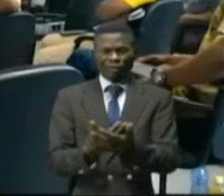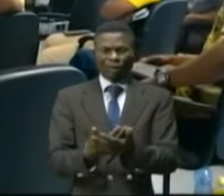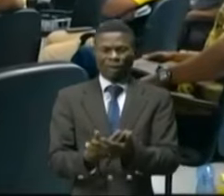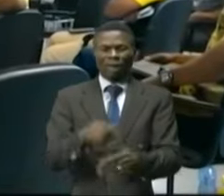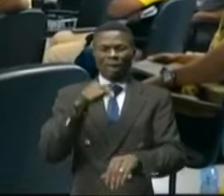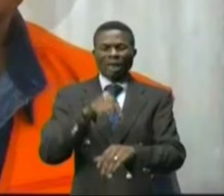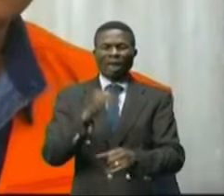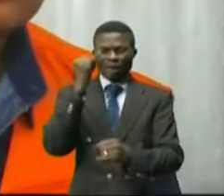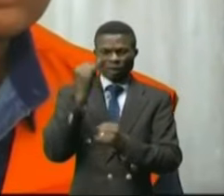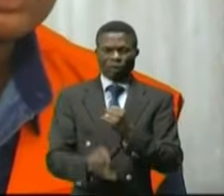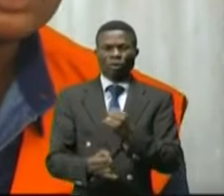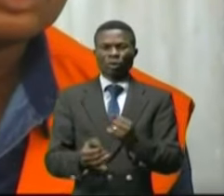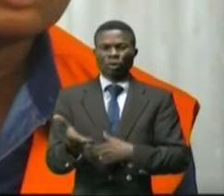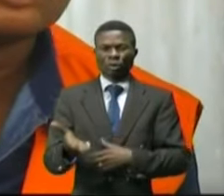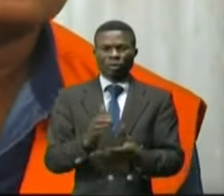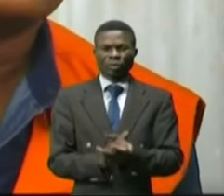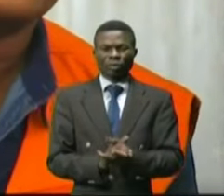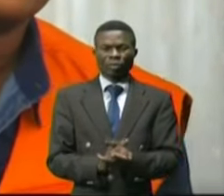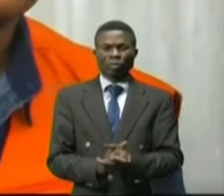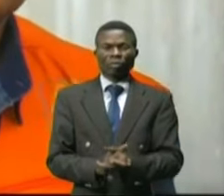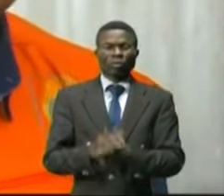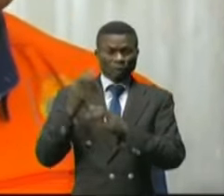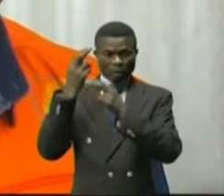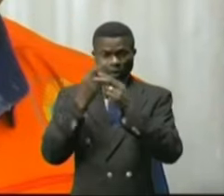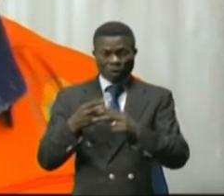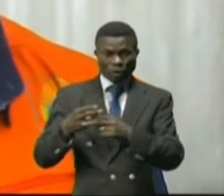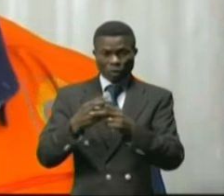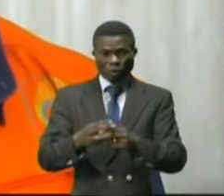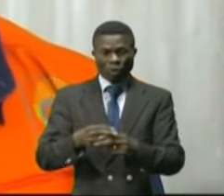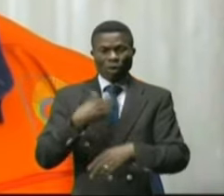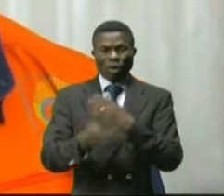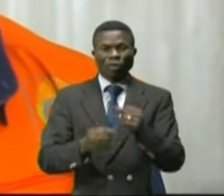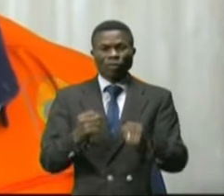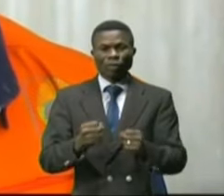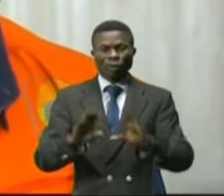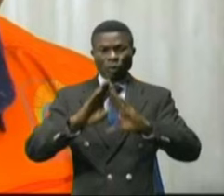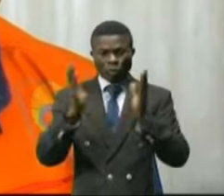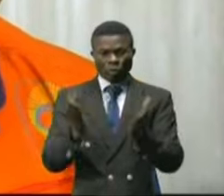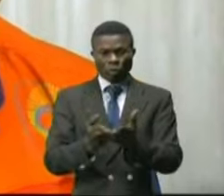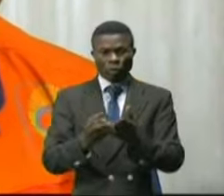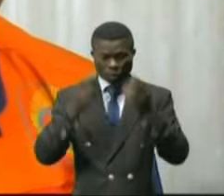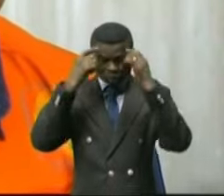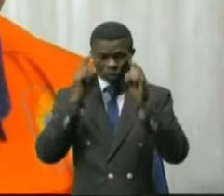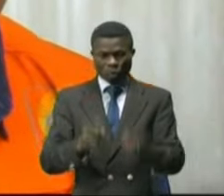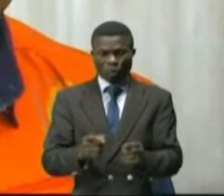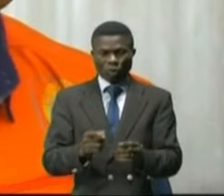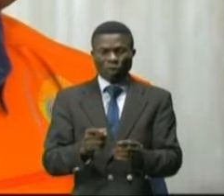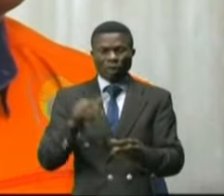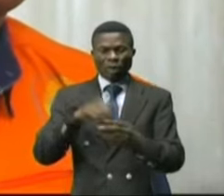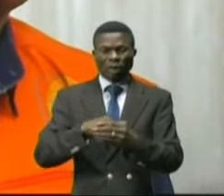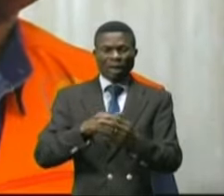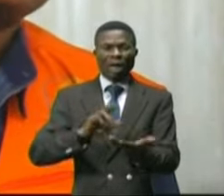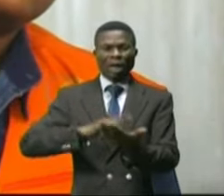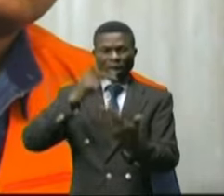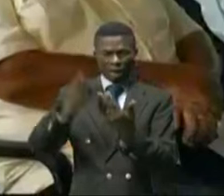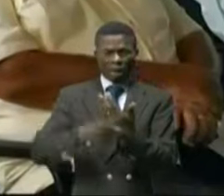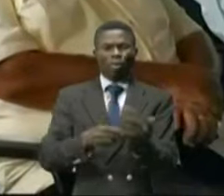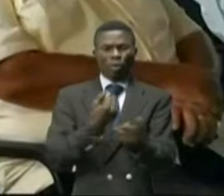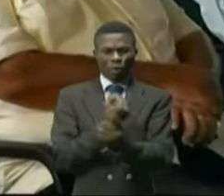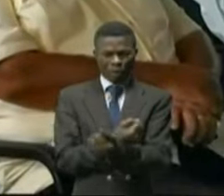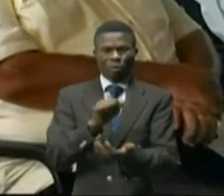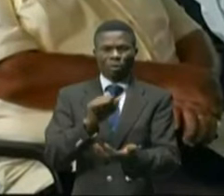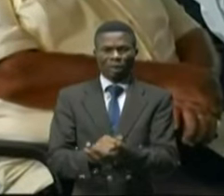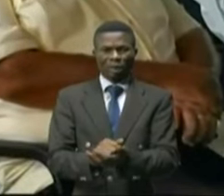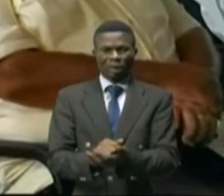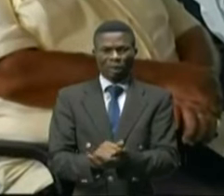John Badibanga. La mission de contrôle doit faire un effort pour que tout ce qu'on a décidé dans les cahiers des charges, que ça soit exécuté. Notons